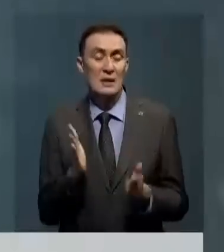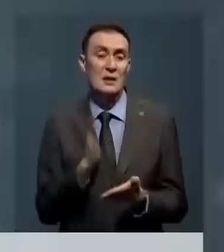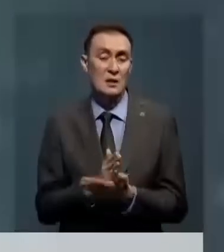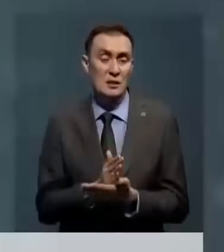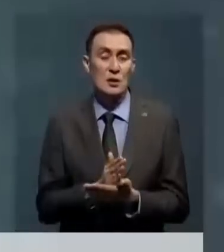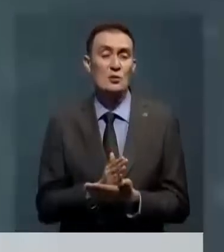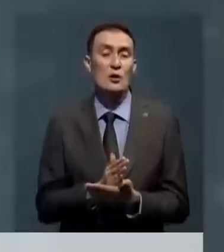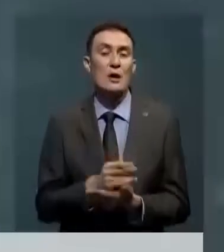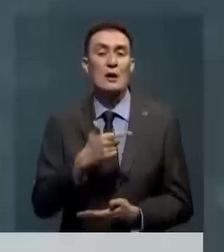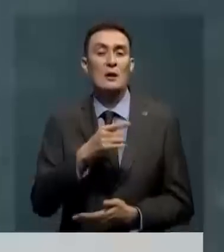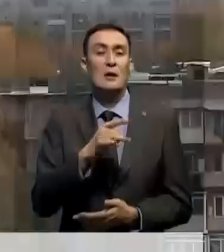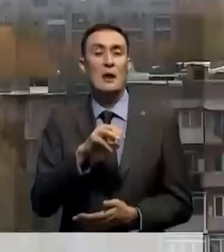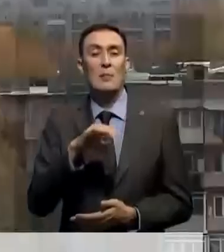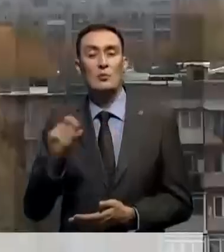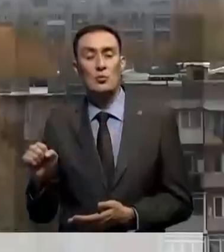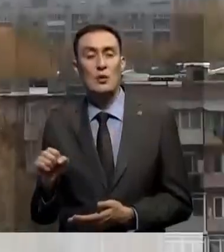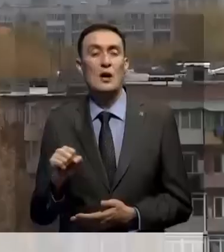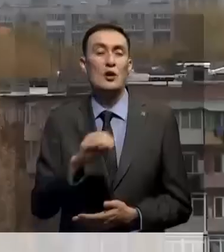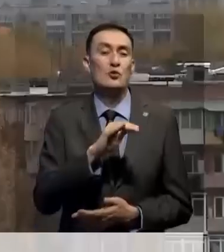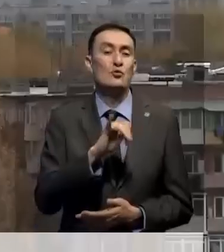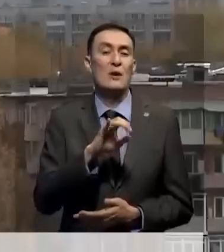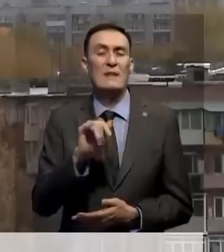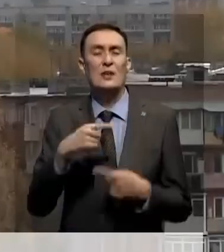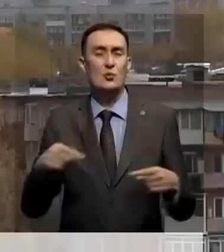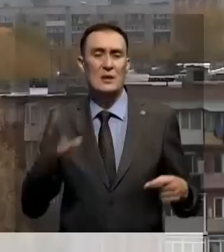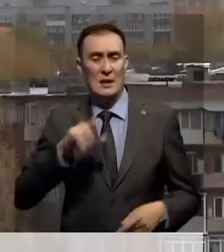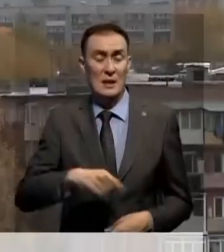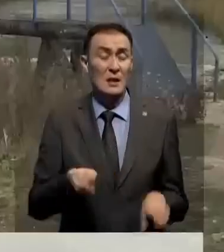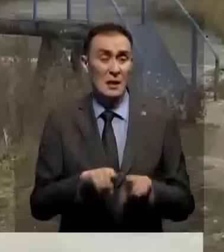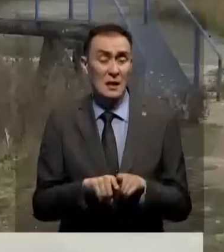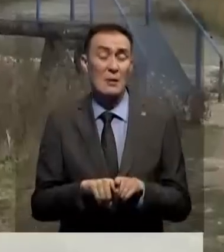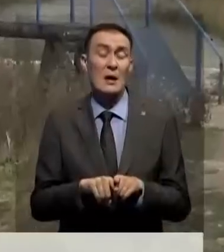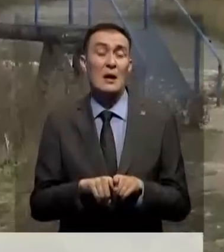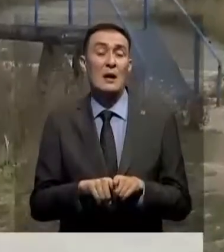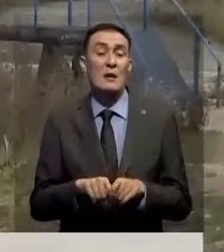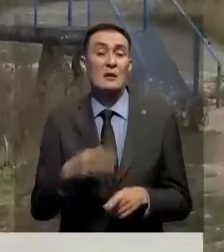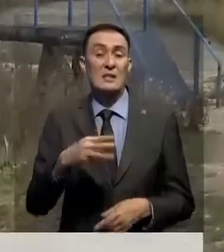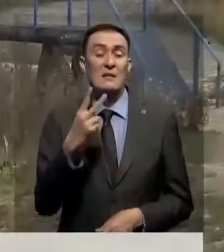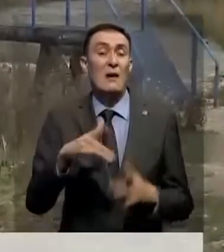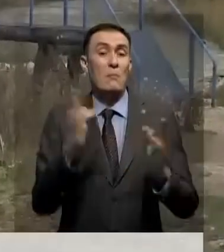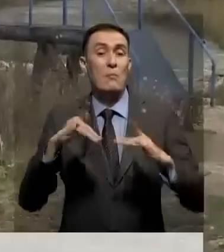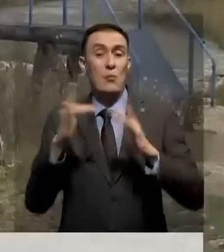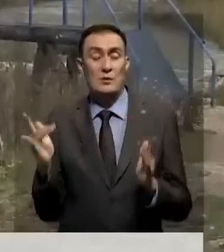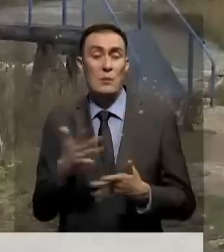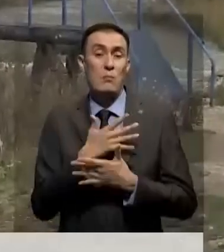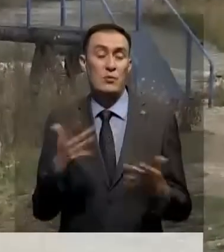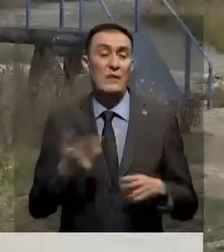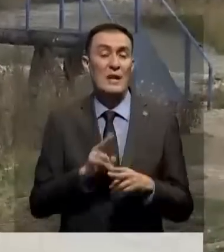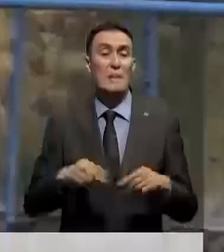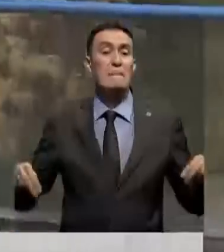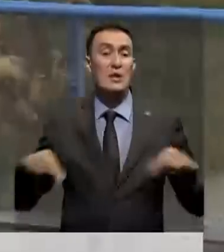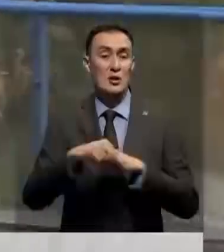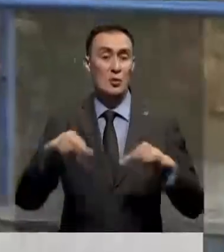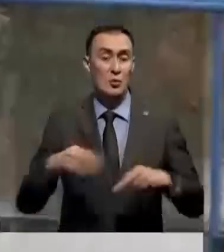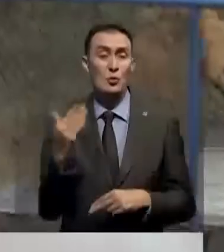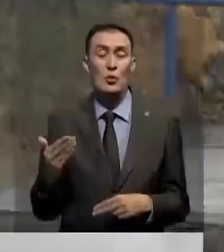широкие. Громотуха, Быструха, Журавлиха, Филипповка и другие. В итоге в населенном пункте 32 моста. Большинство из них пешеходные,